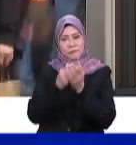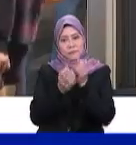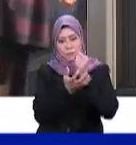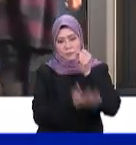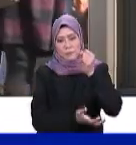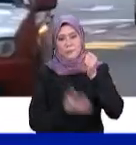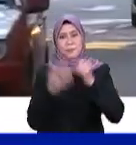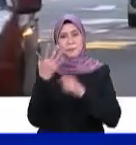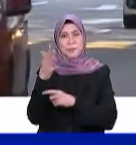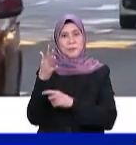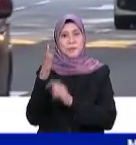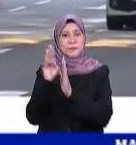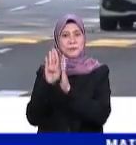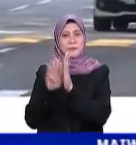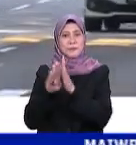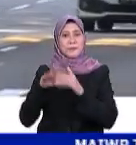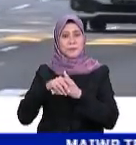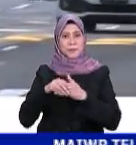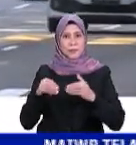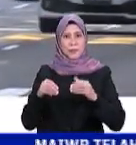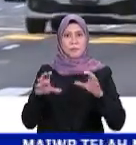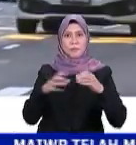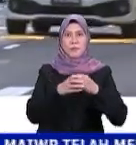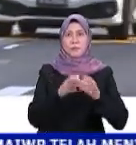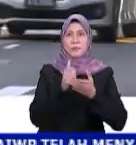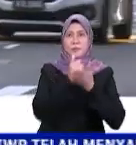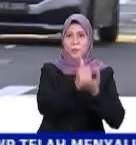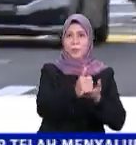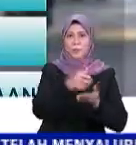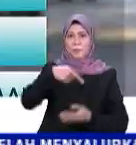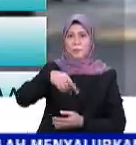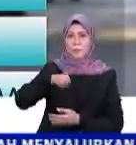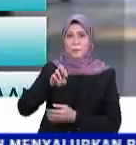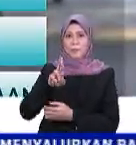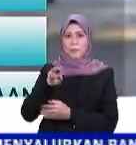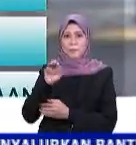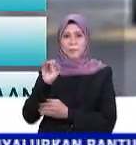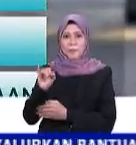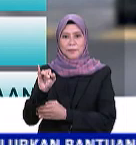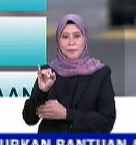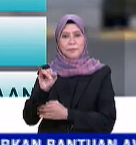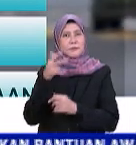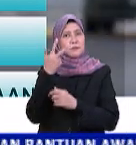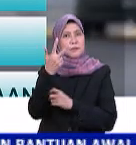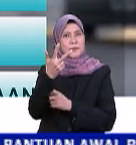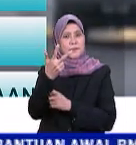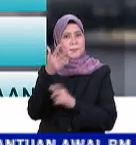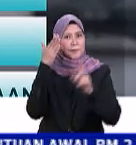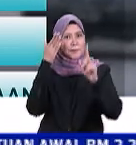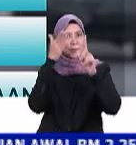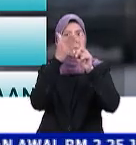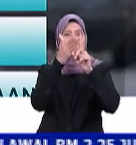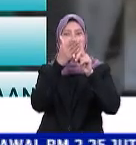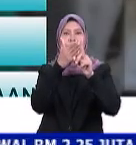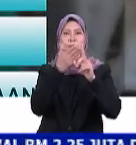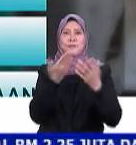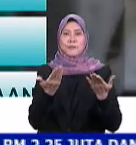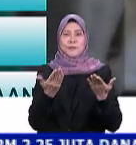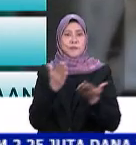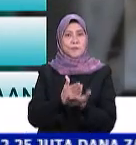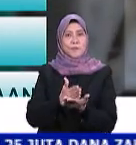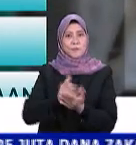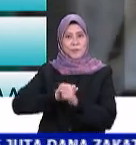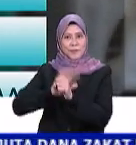memperuntukkan RM15 bilion bagi pakej bantuan PERMAI. Tiga matlamat utama digariskan, memerangi